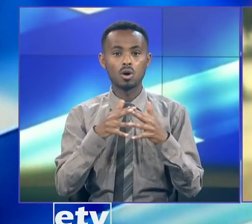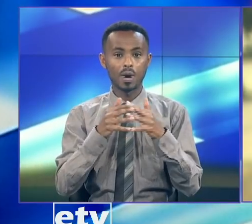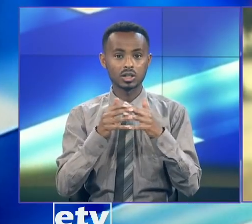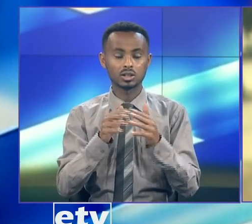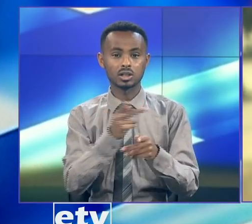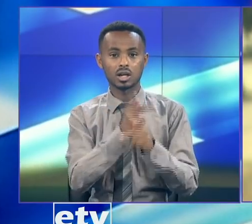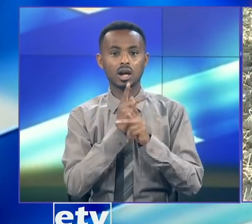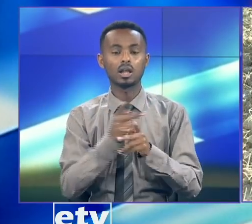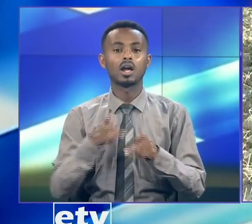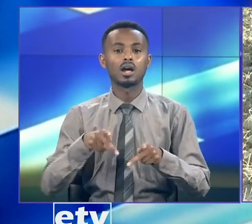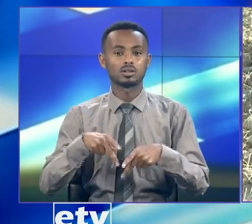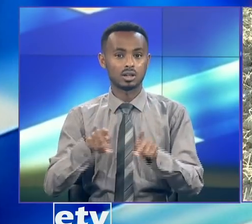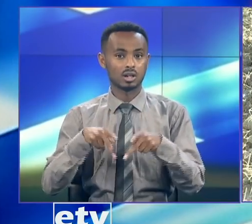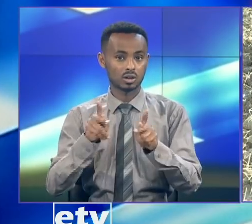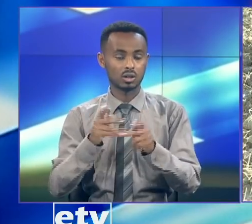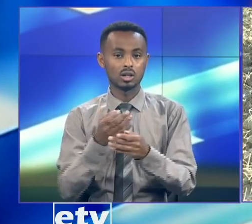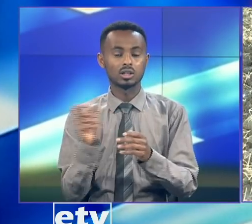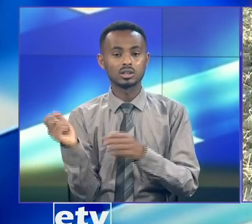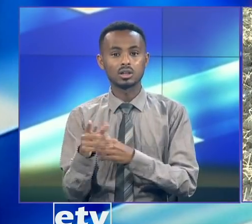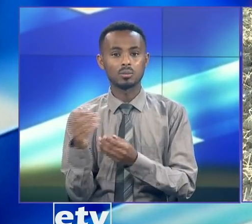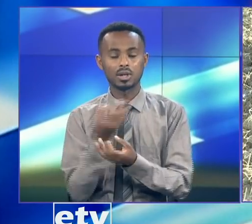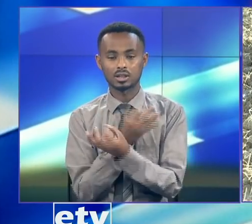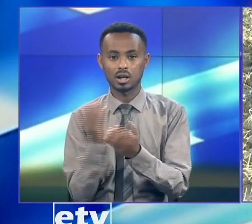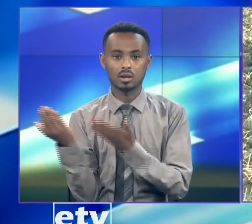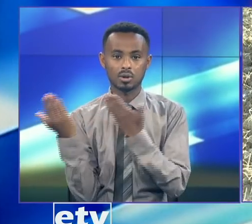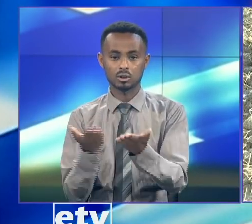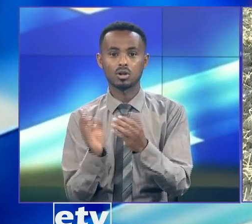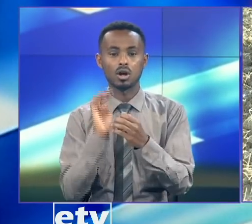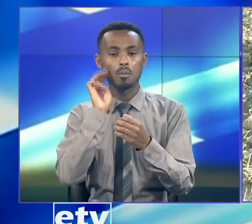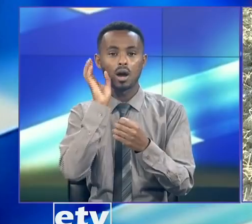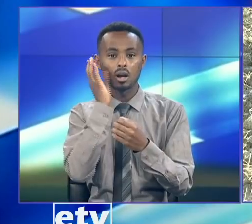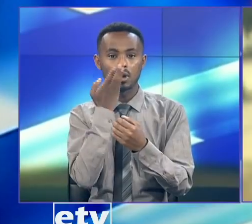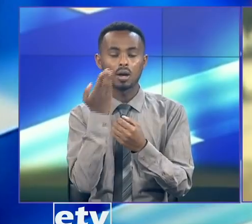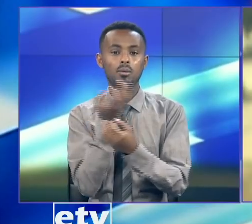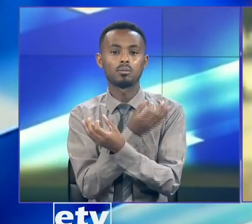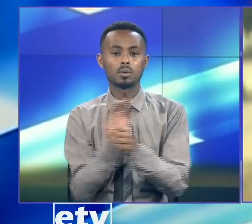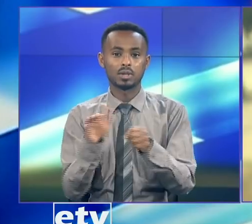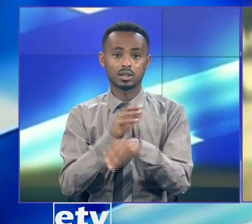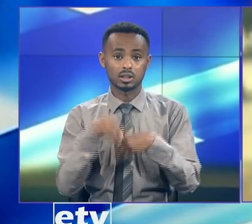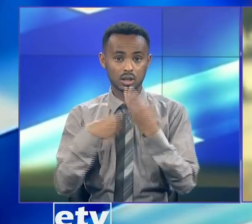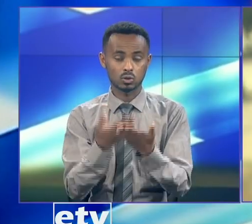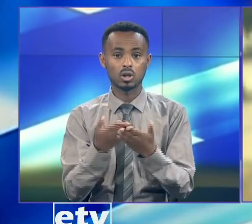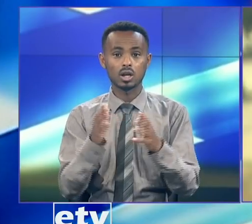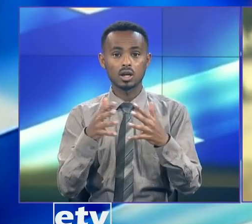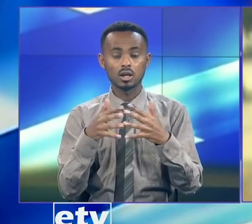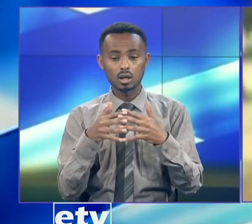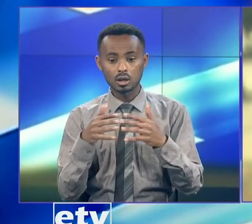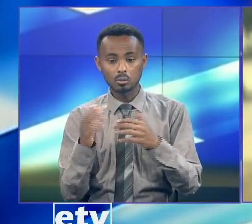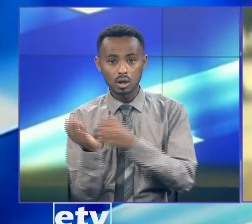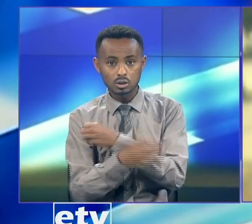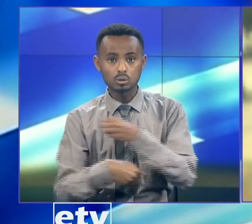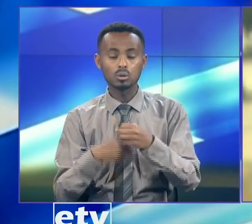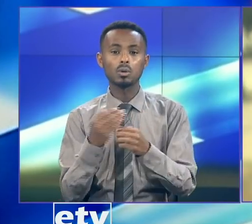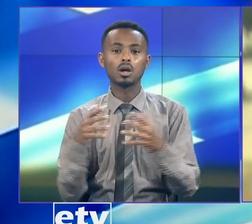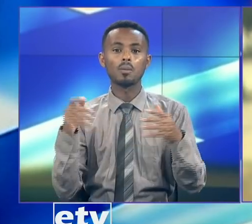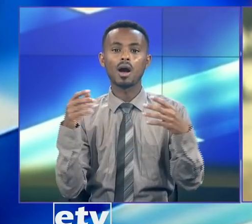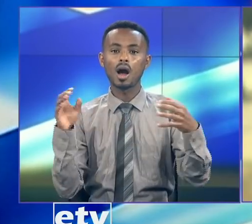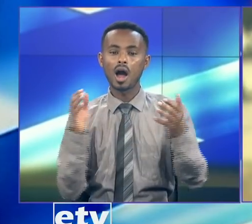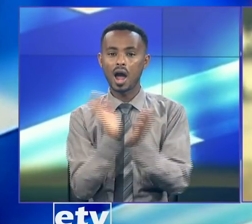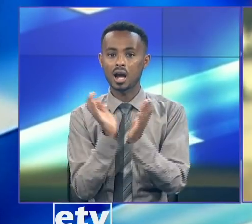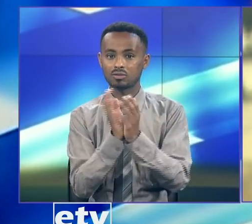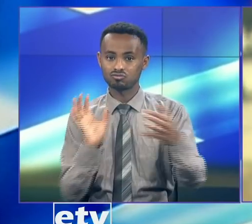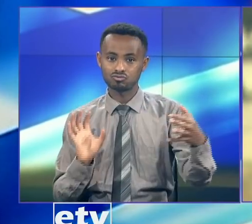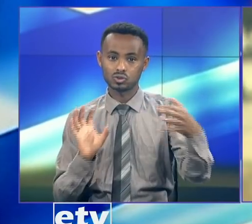እየተከራየን አርሰንላቸዋል። ዘር በነጻ ረድተናቸዋል። መዳበሪያ በብድር ረድተናቸዋል። የማሽኑንም የማጨዱንም ከገበያ ጋር ትስስሩ ለምሳሌ